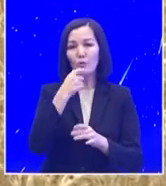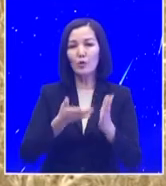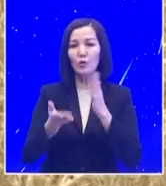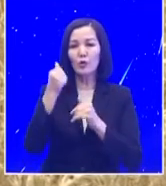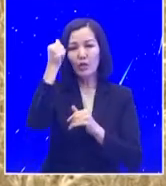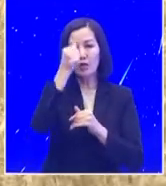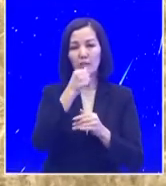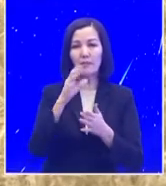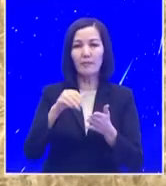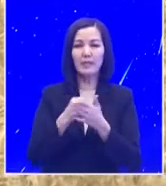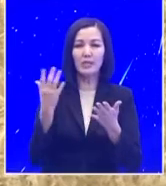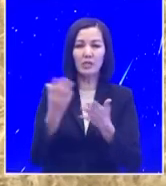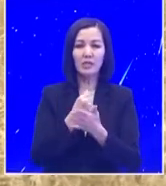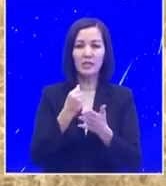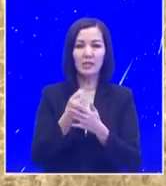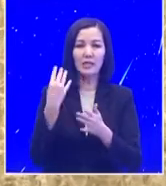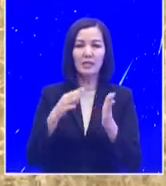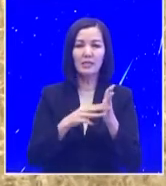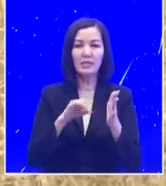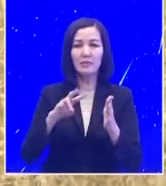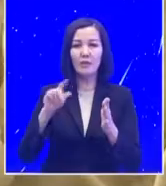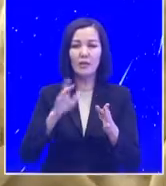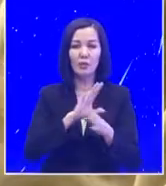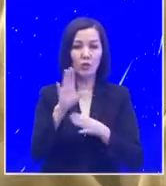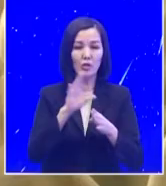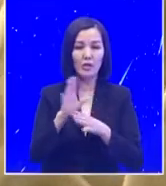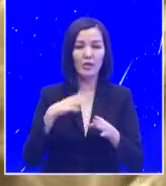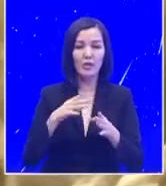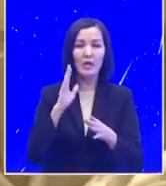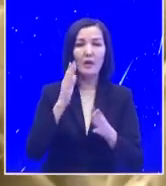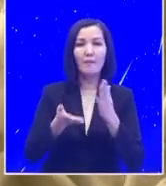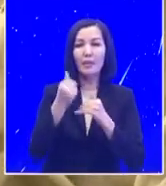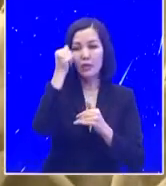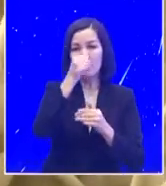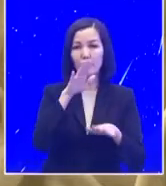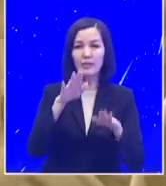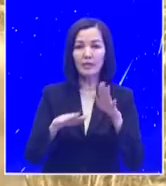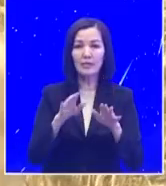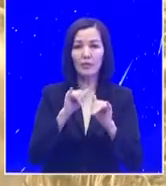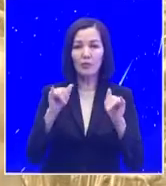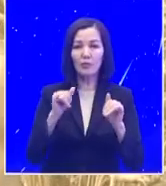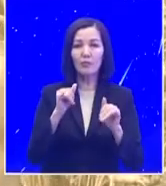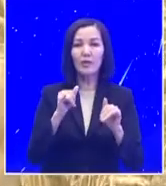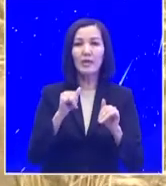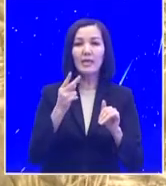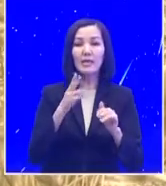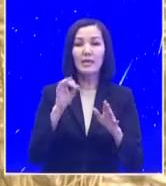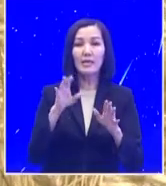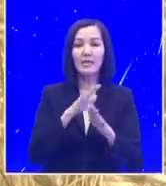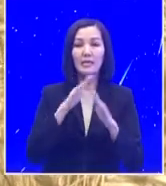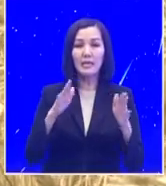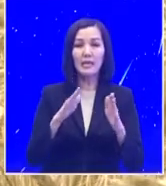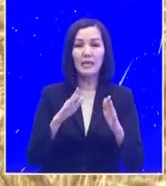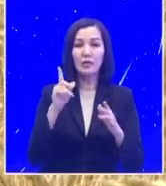жылғы басты жетістігі агросала. 48 миллиард теңгенің өнімі өндірілген. Алдыңғы жылмен салыстырғанда өсім 2 есе. Аудан бойынша